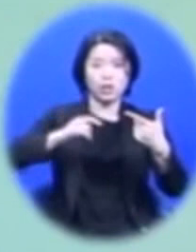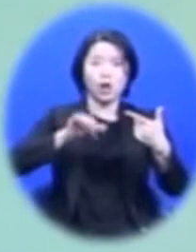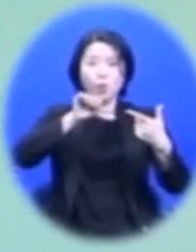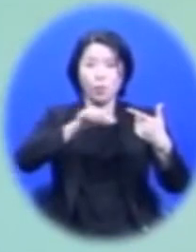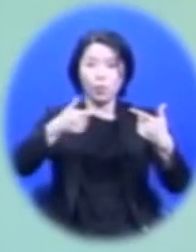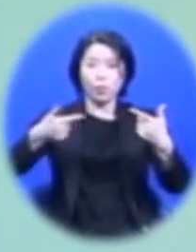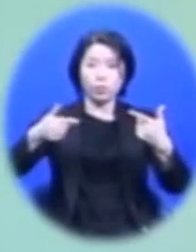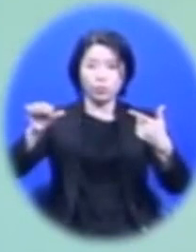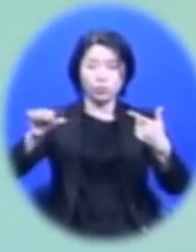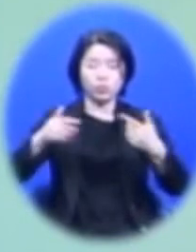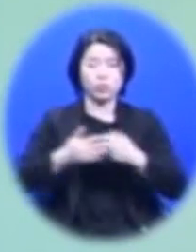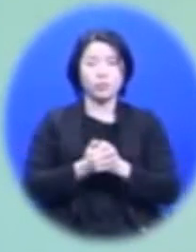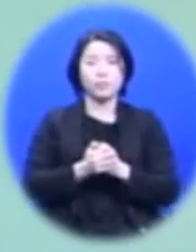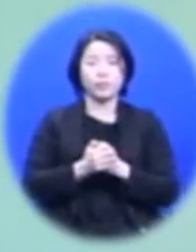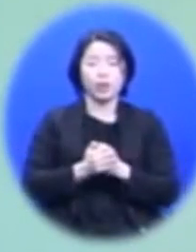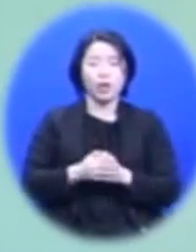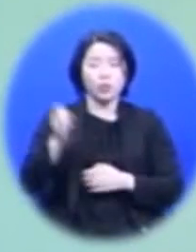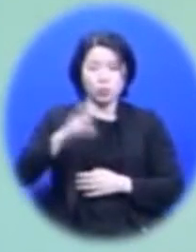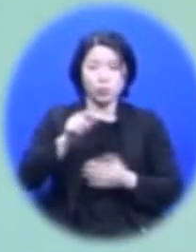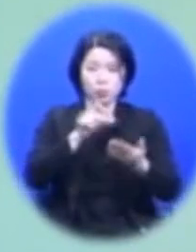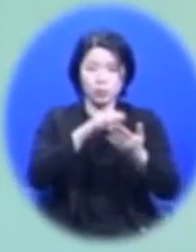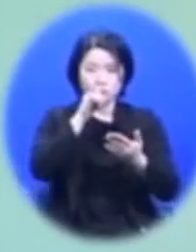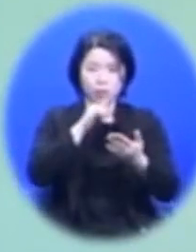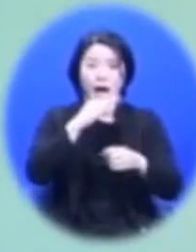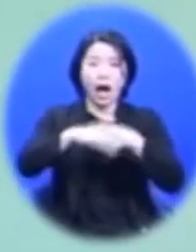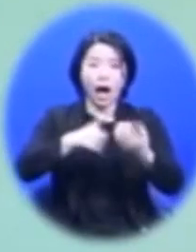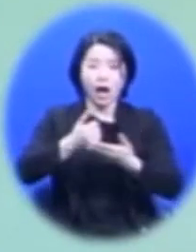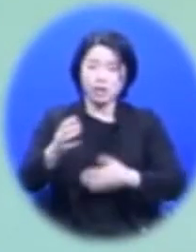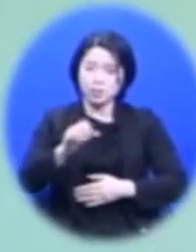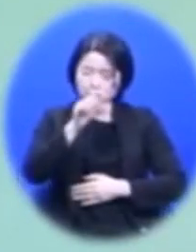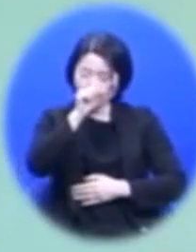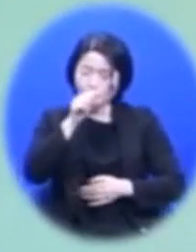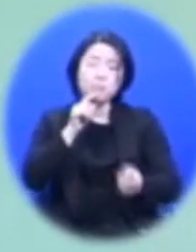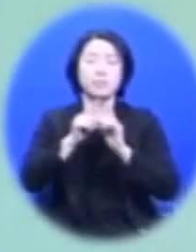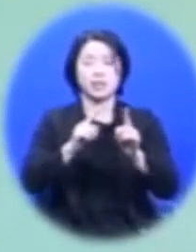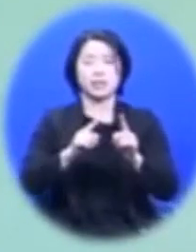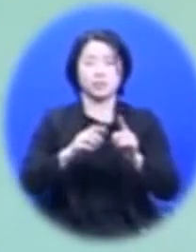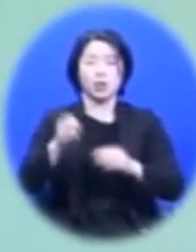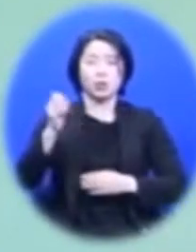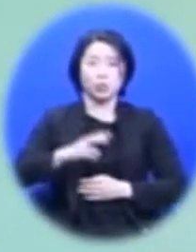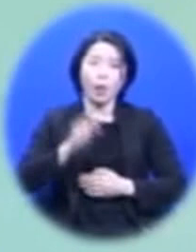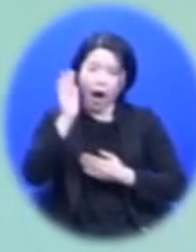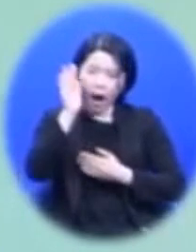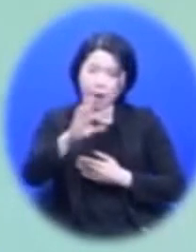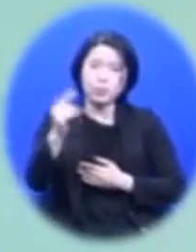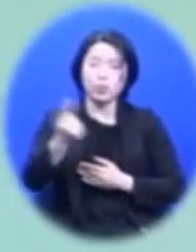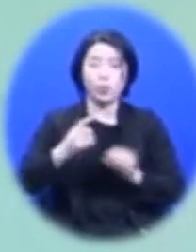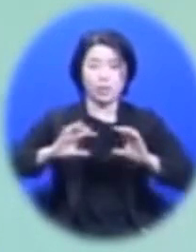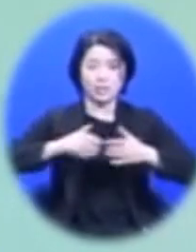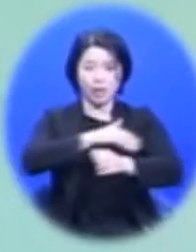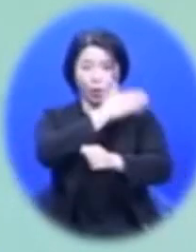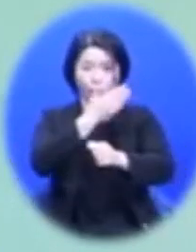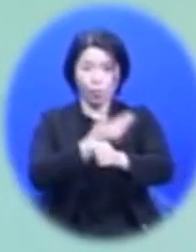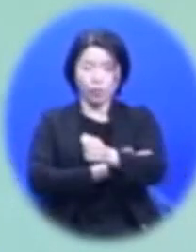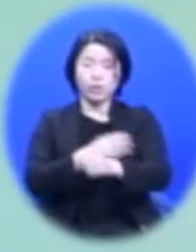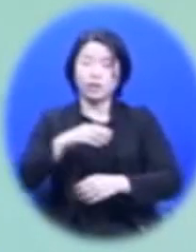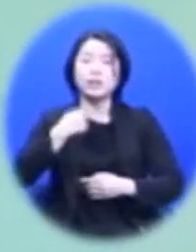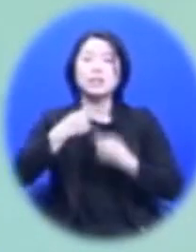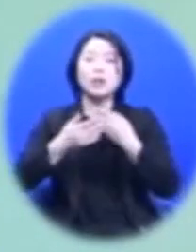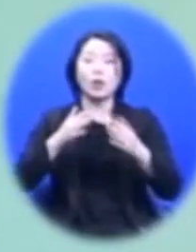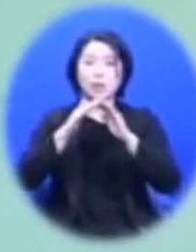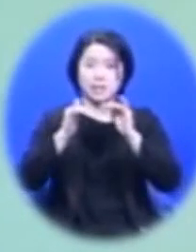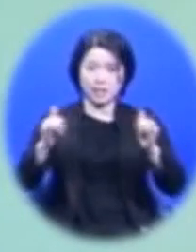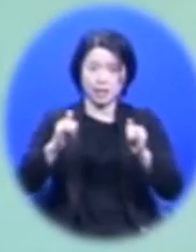6절에 분명히 또 말씀했습니다. 하나님의 선한 말씀과 장차 올 세상의 권능을 맛본